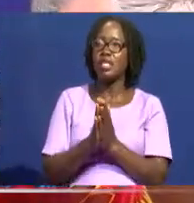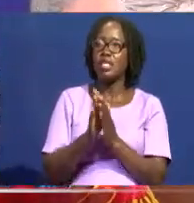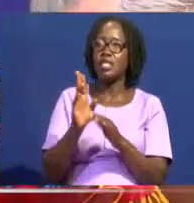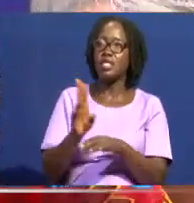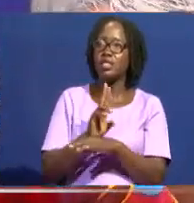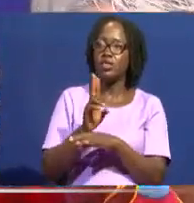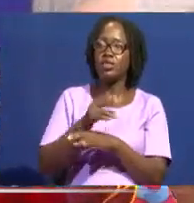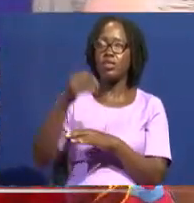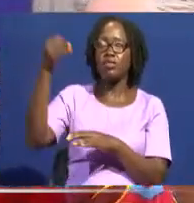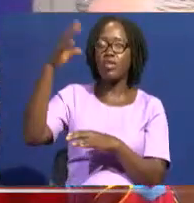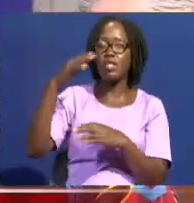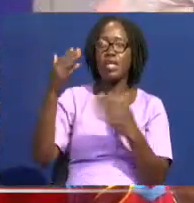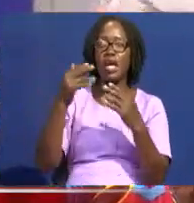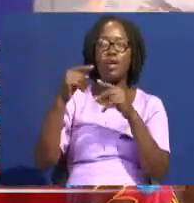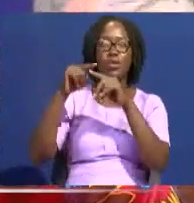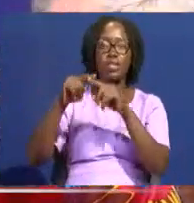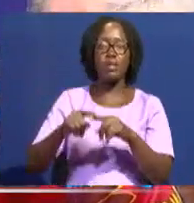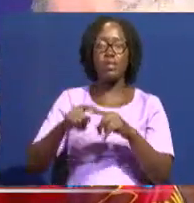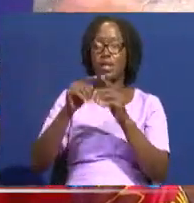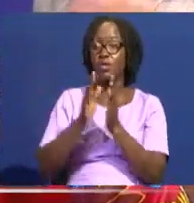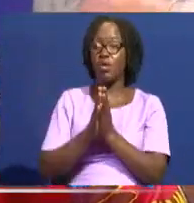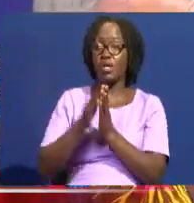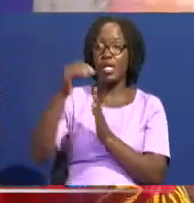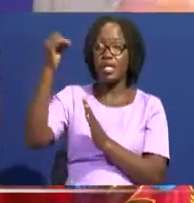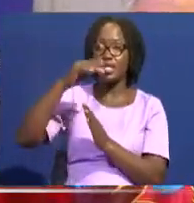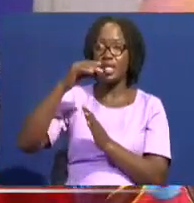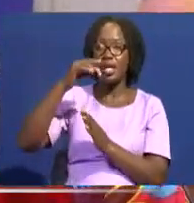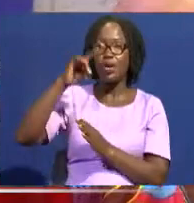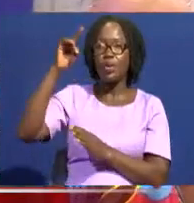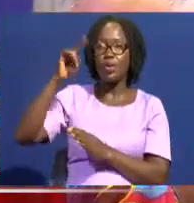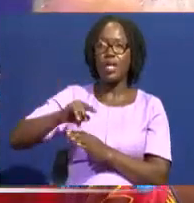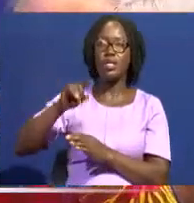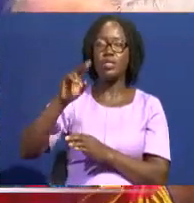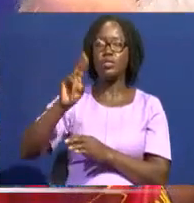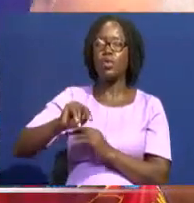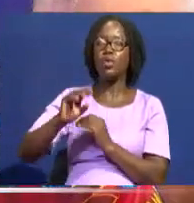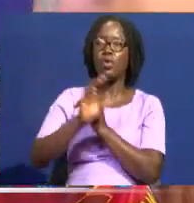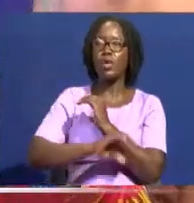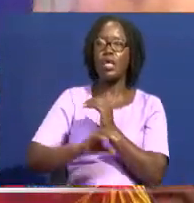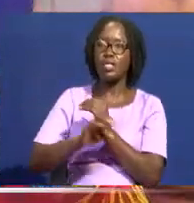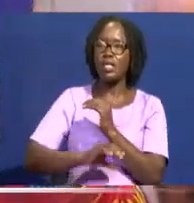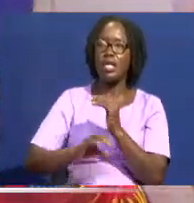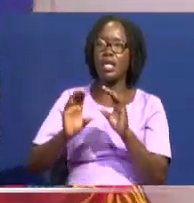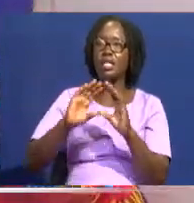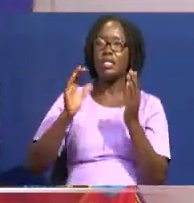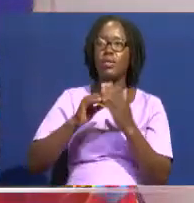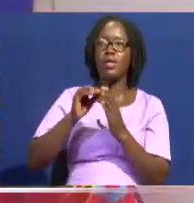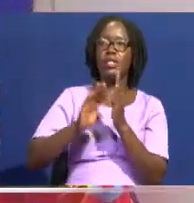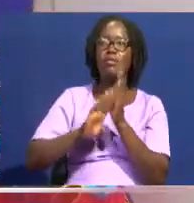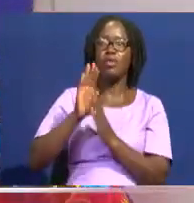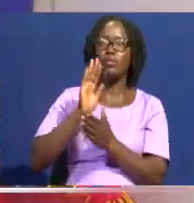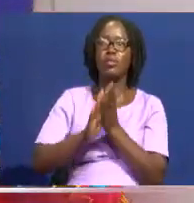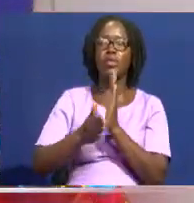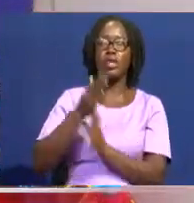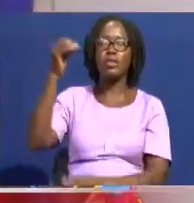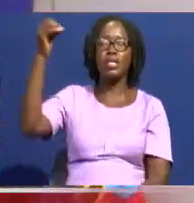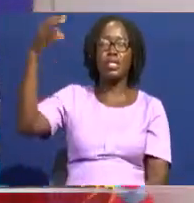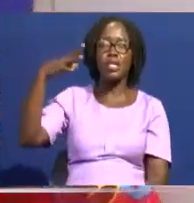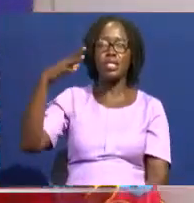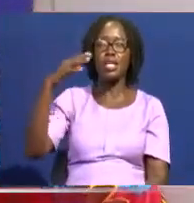Kwakwe Na Kwa Tama Kukwungo Unwak liqu